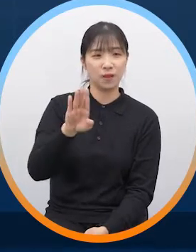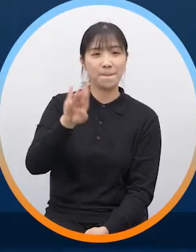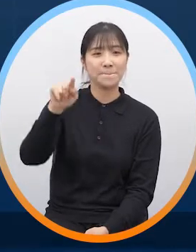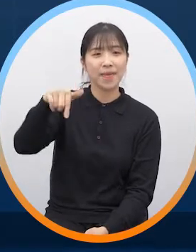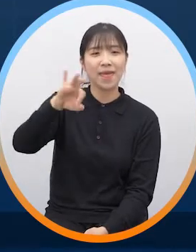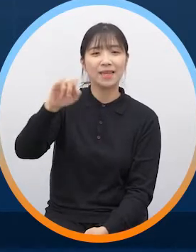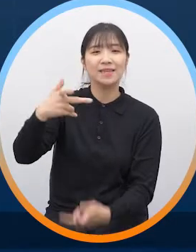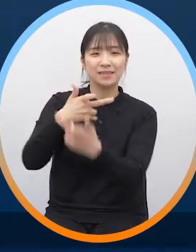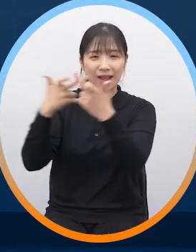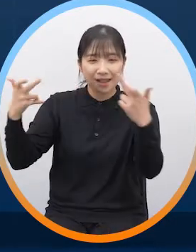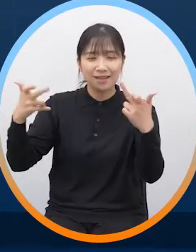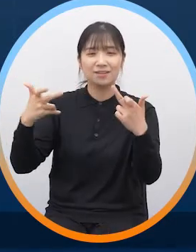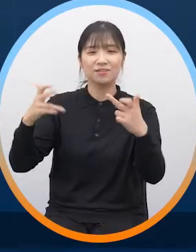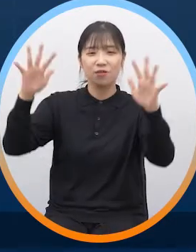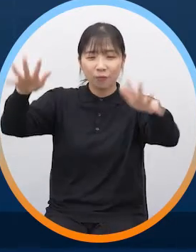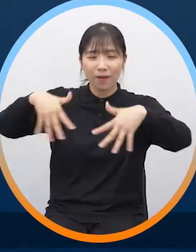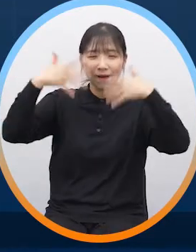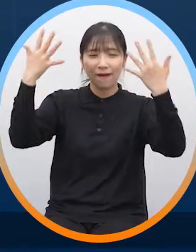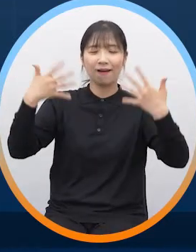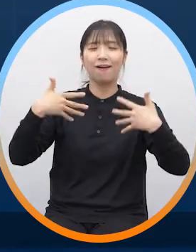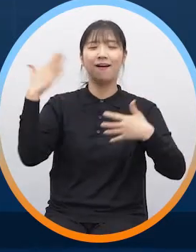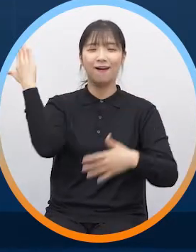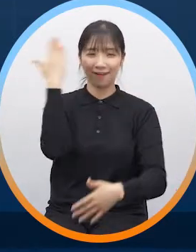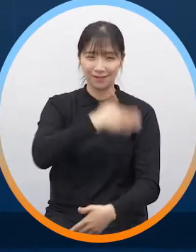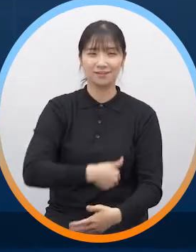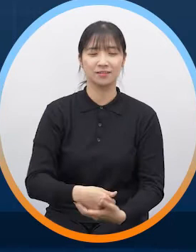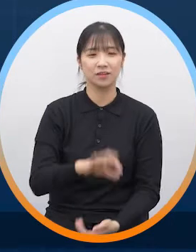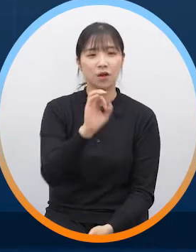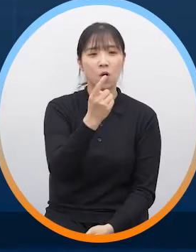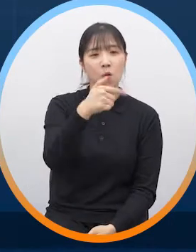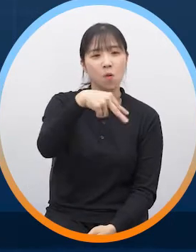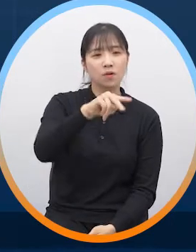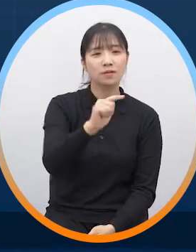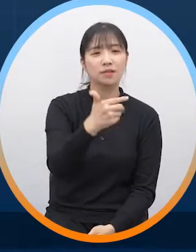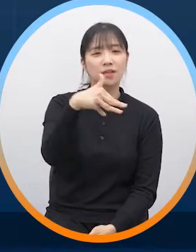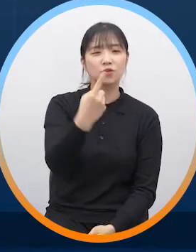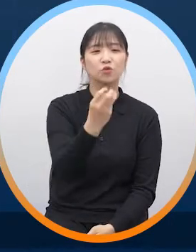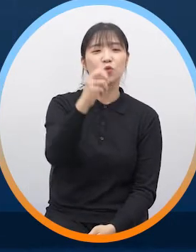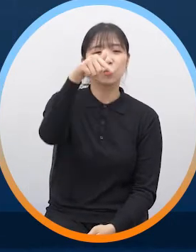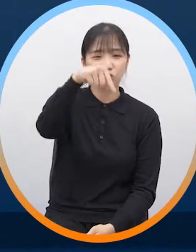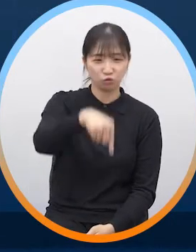백이산에서 부는 맑은 바람. 옥산 종죽.